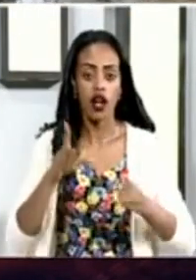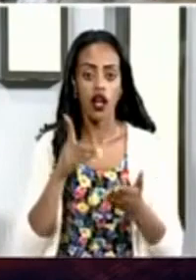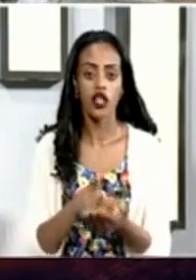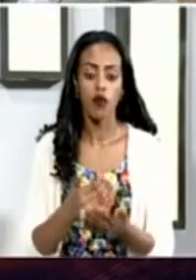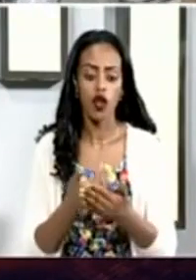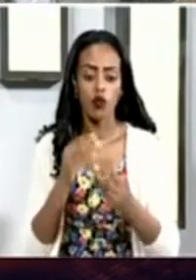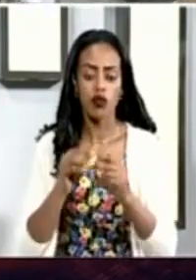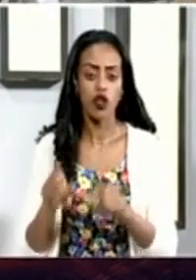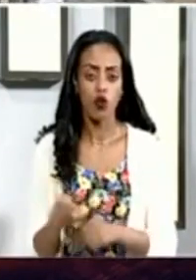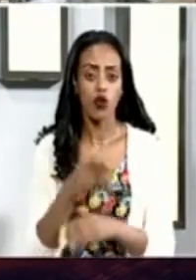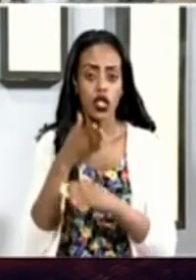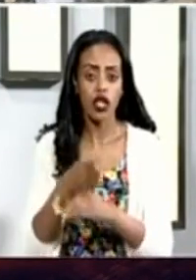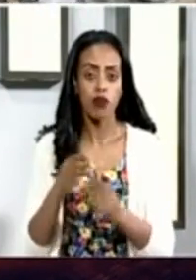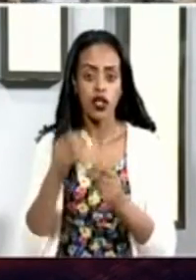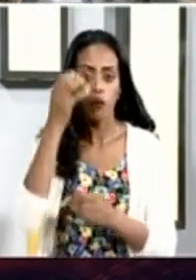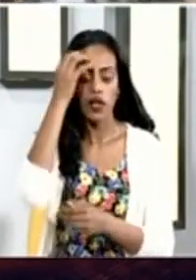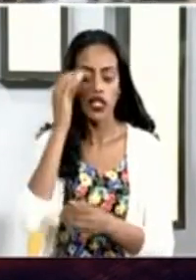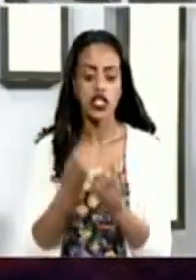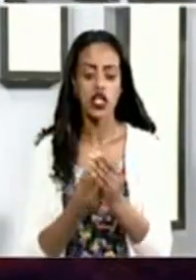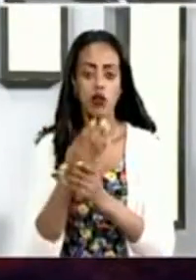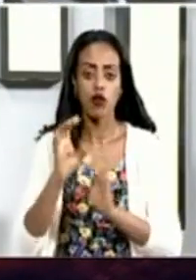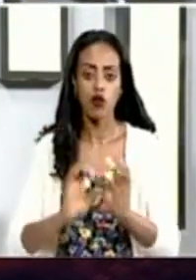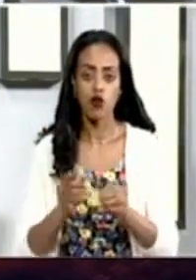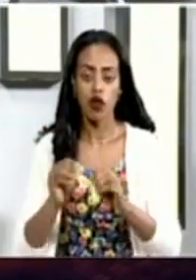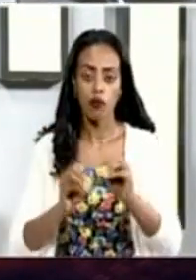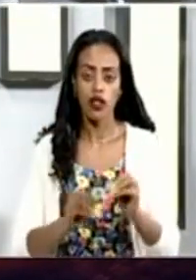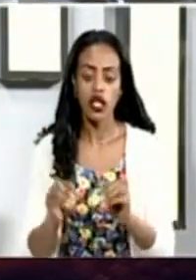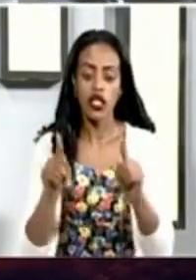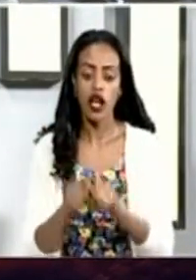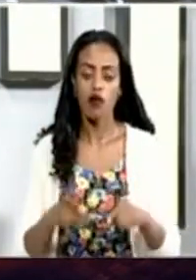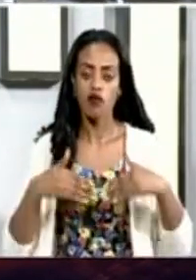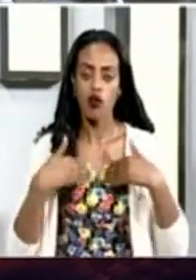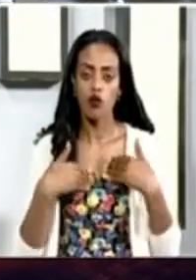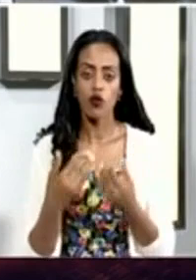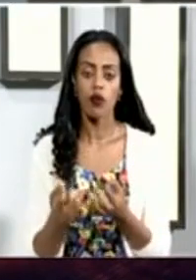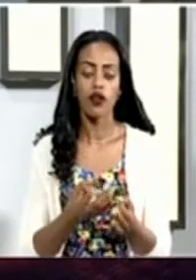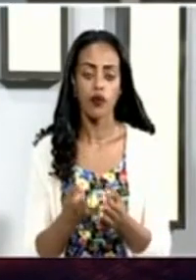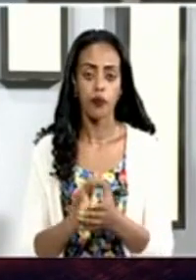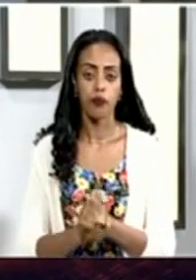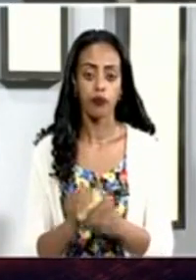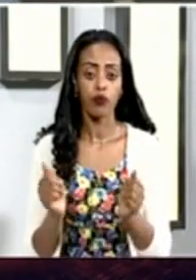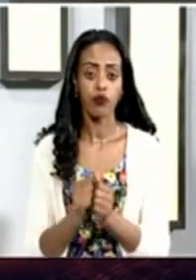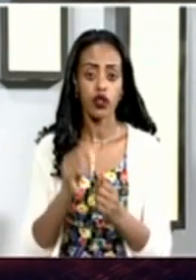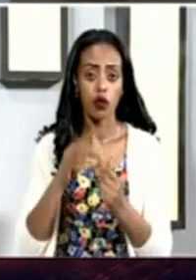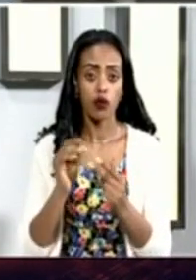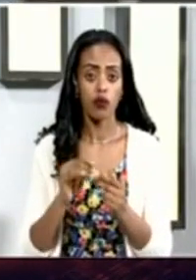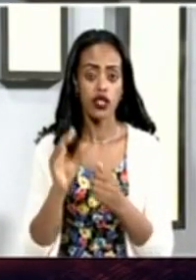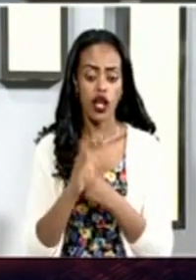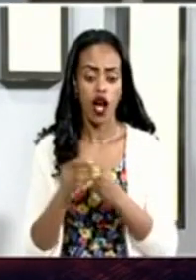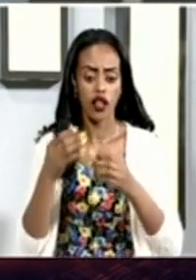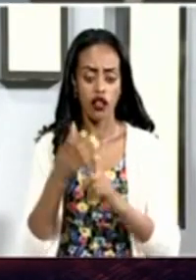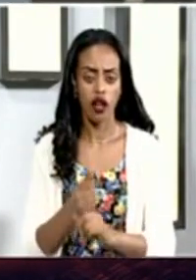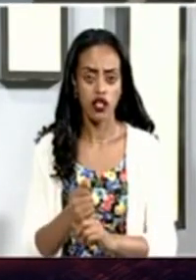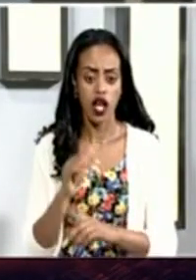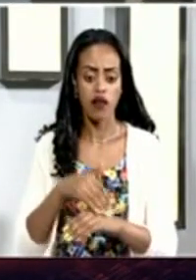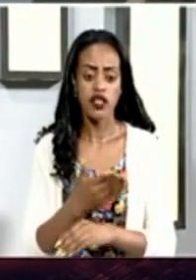مارس عيخون دحر مارس عيخون من قستي نلم عتز قبروزو اللو من كسقاس كم زحق واسوم قليسوم مس مارس عدحا حيزنا